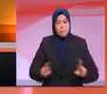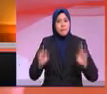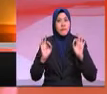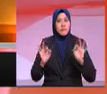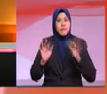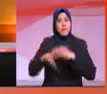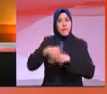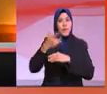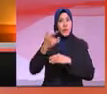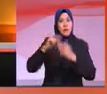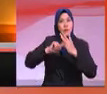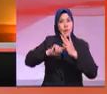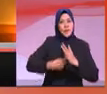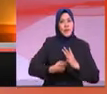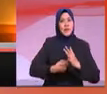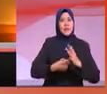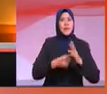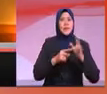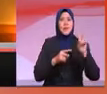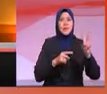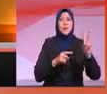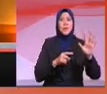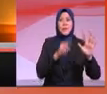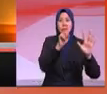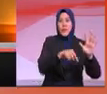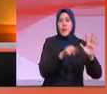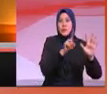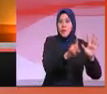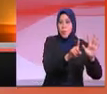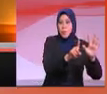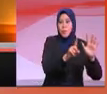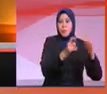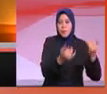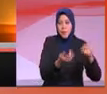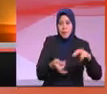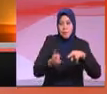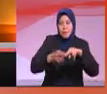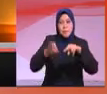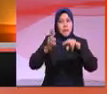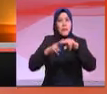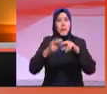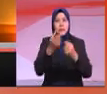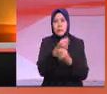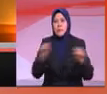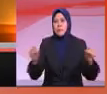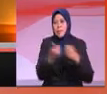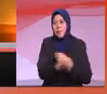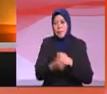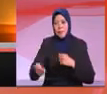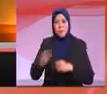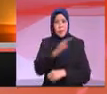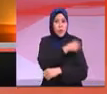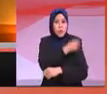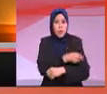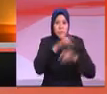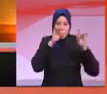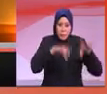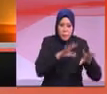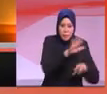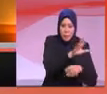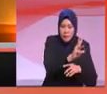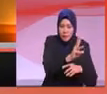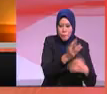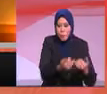pada awal bermula daripada 25 Januari, kita telah meningkatkan kapasiti kita daripada hospital screening 56